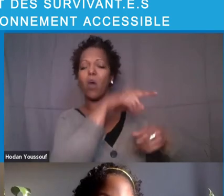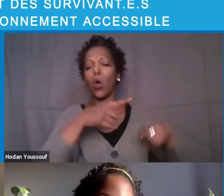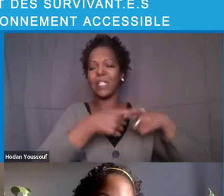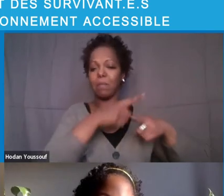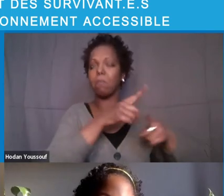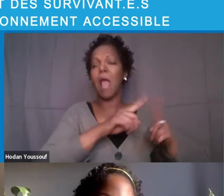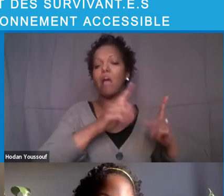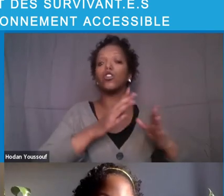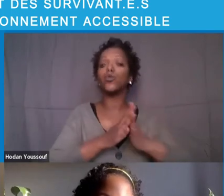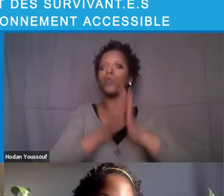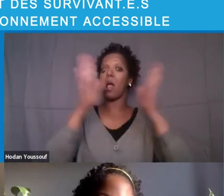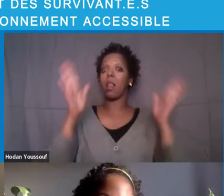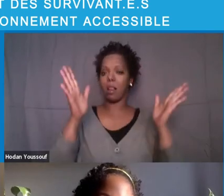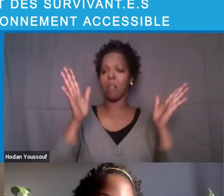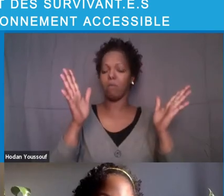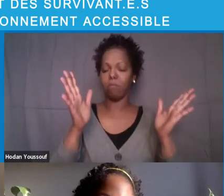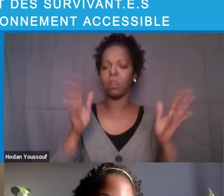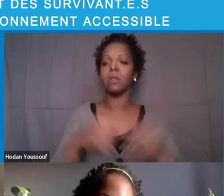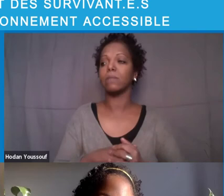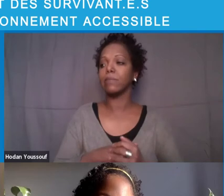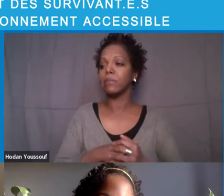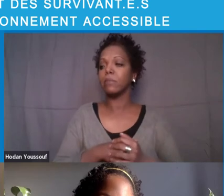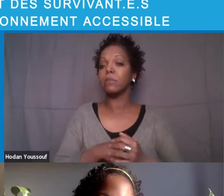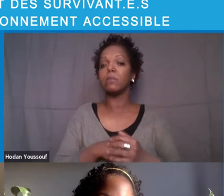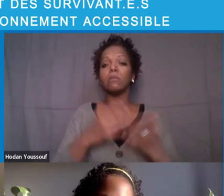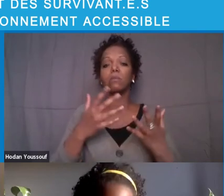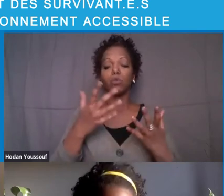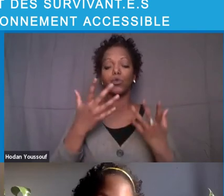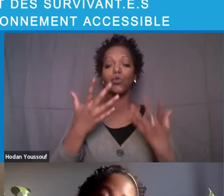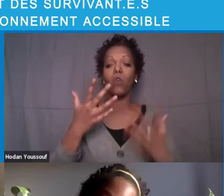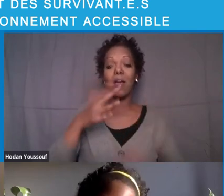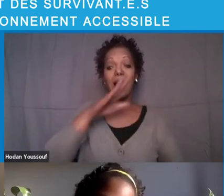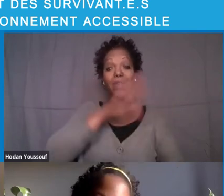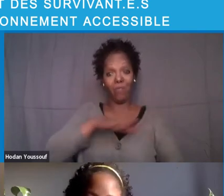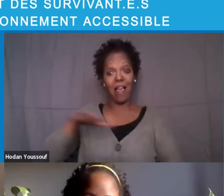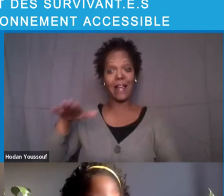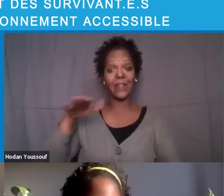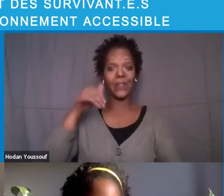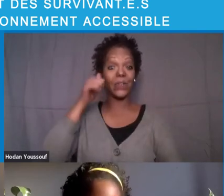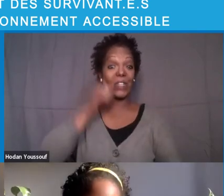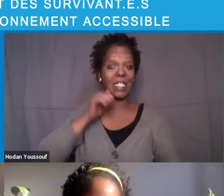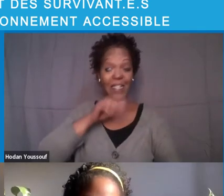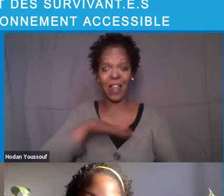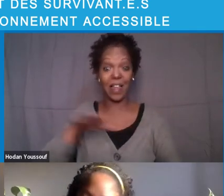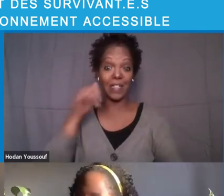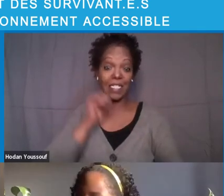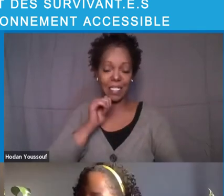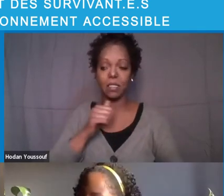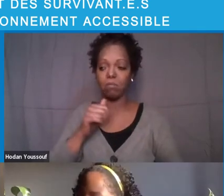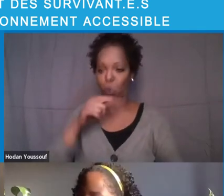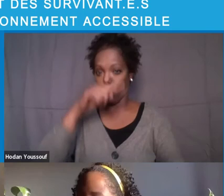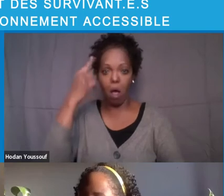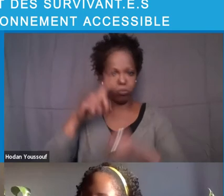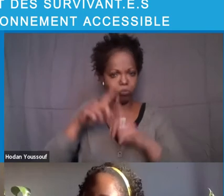C'est sûr que je ne peux pas parler des conditions parce que ce serait un conflit d'intérêts, mais ce que je remarque souvent, c'est que